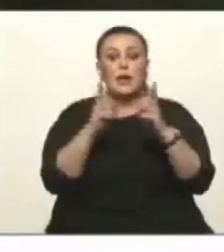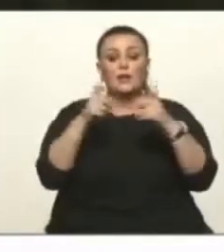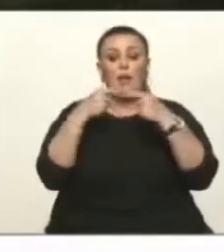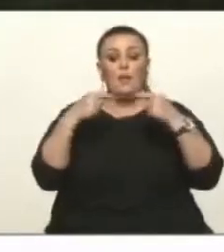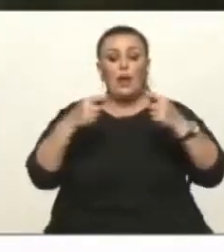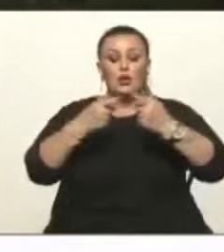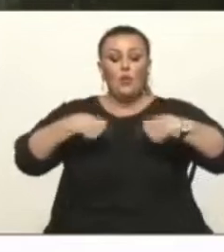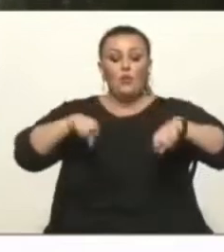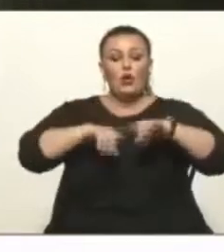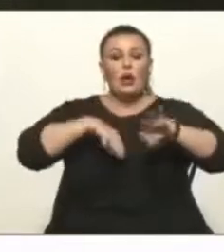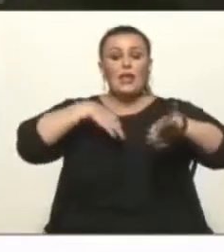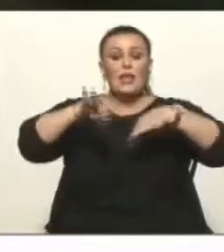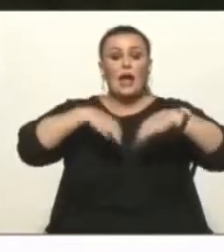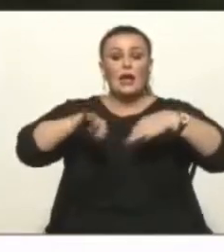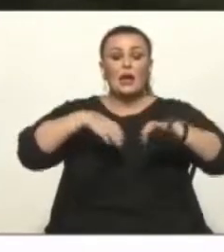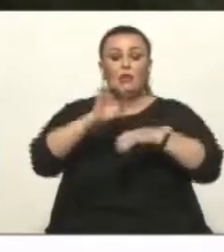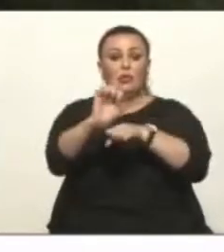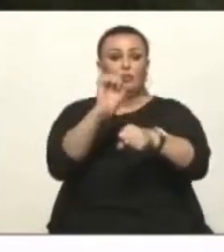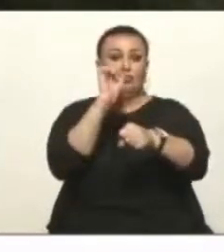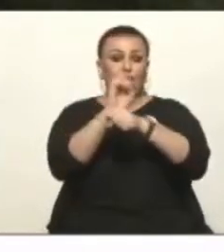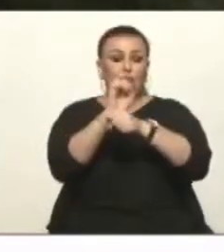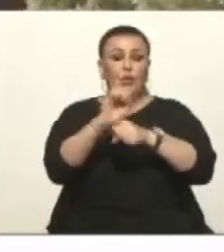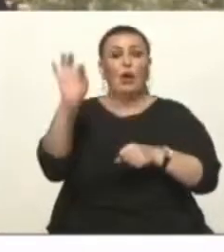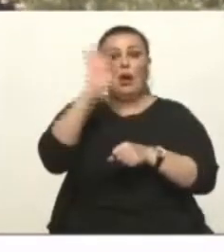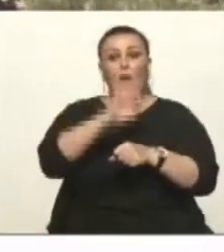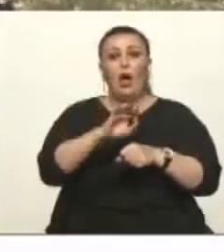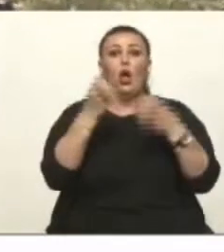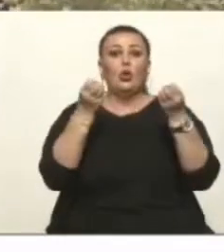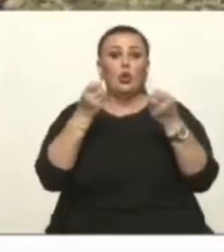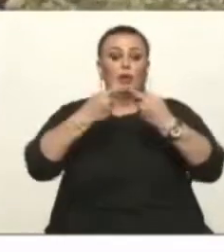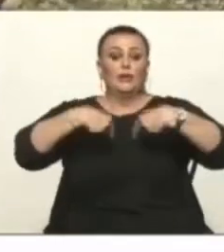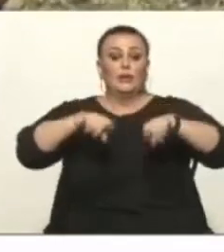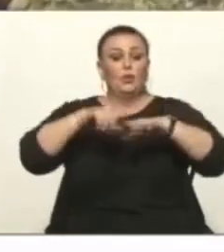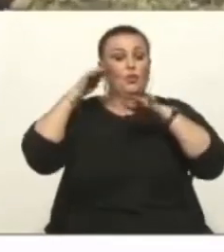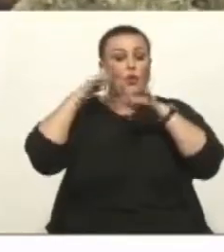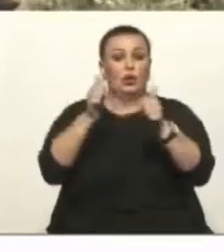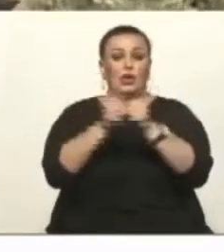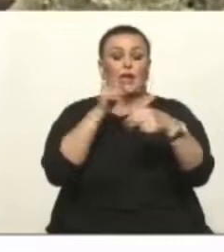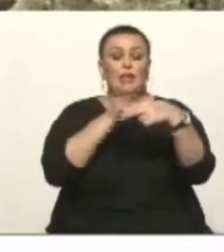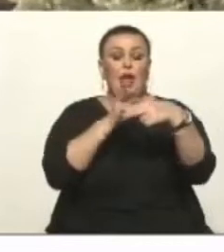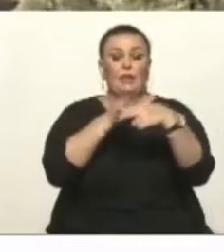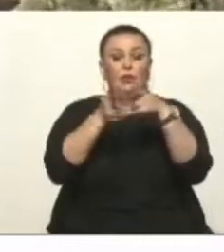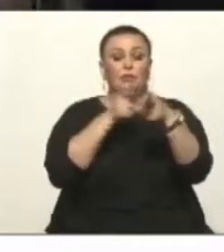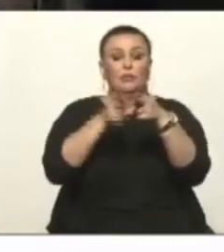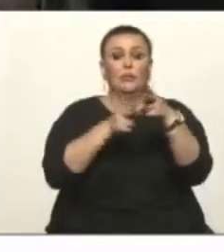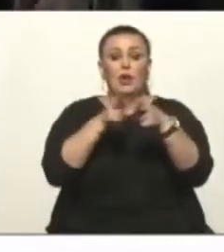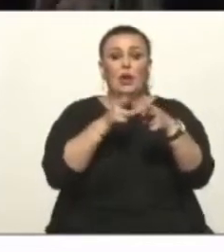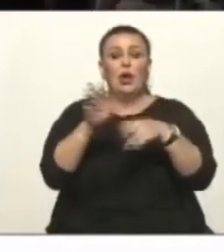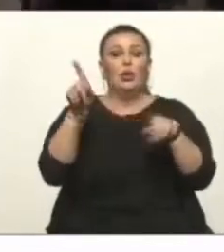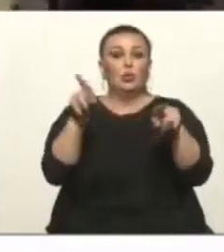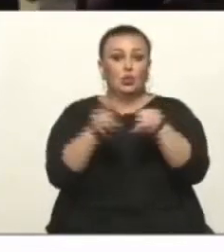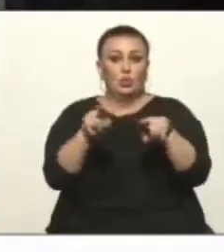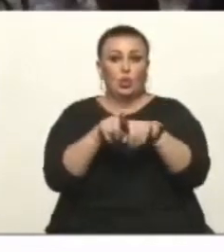bölgələrdə nəqliyyatın hərəkətini də dayandırdı. Bundan başqa Adriatik sahili boyunca dəmir yolu gedən